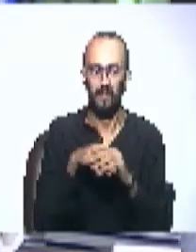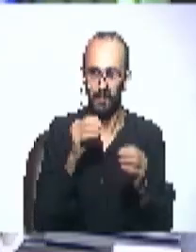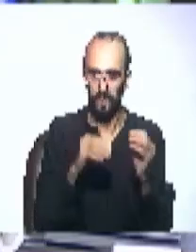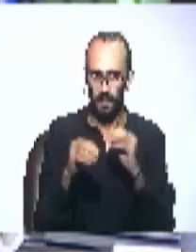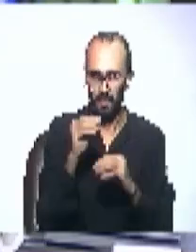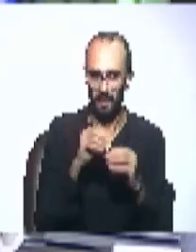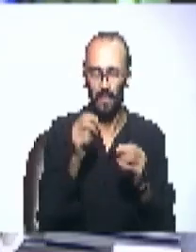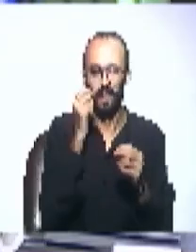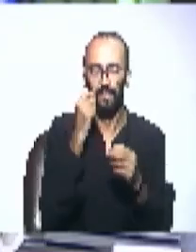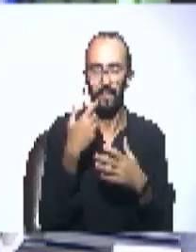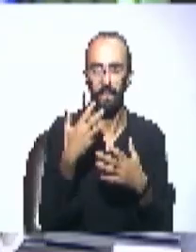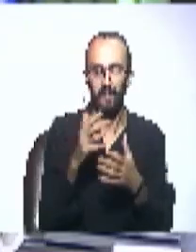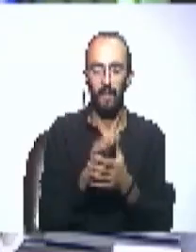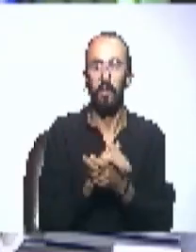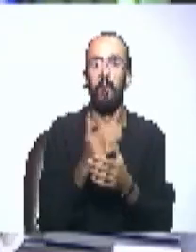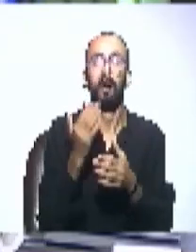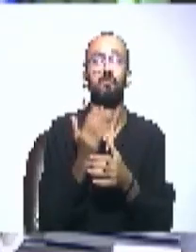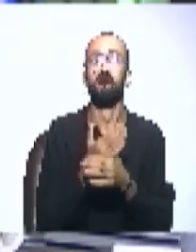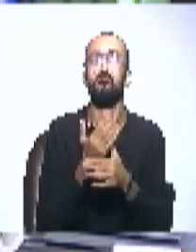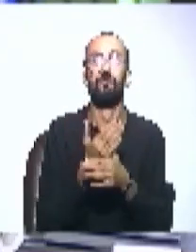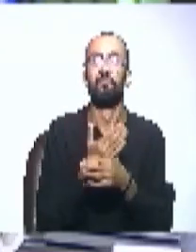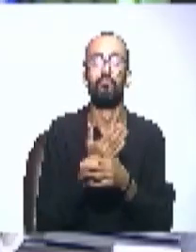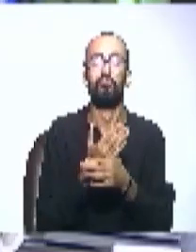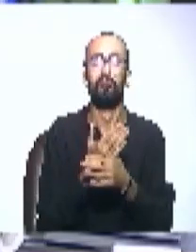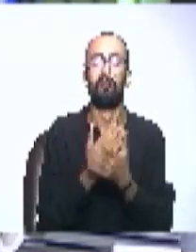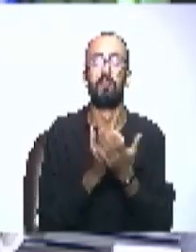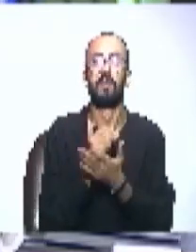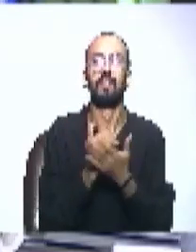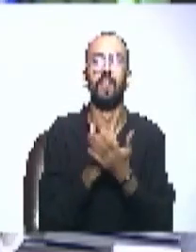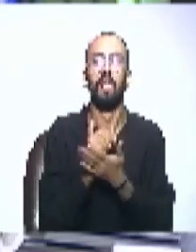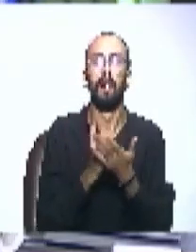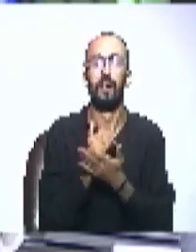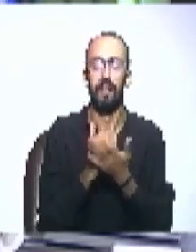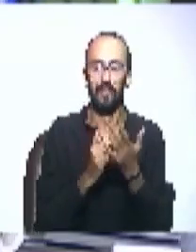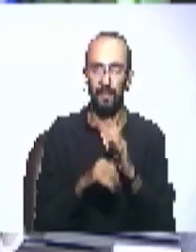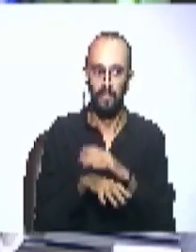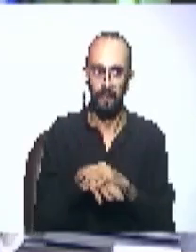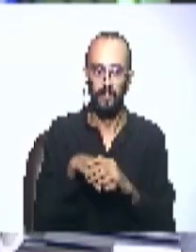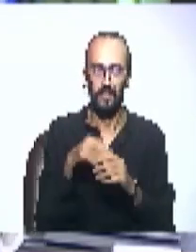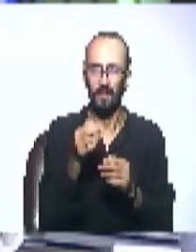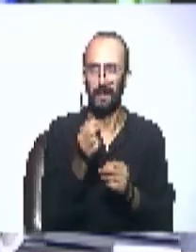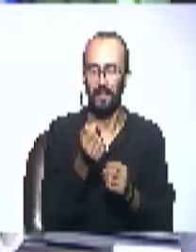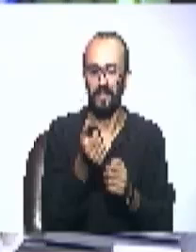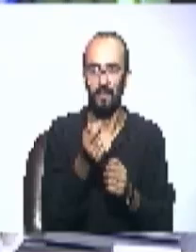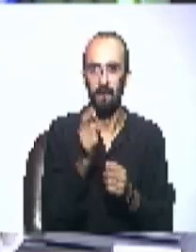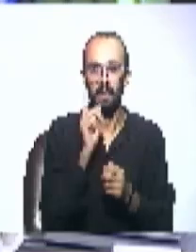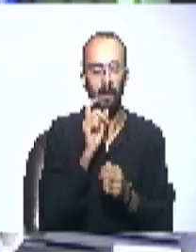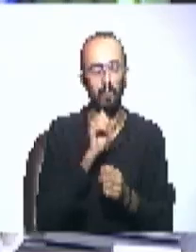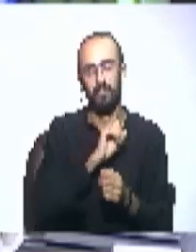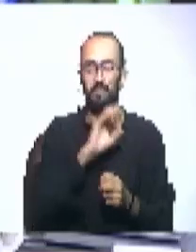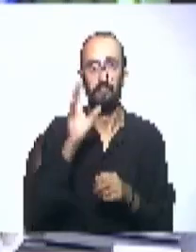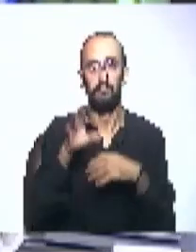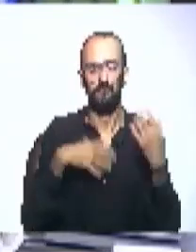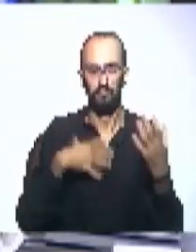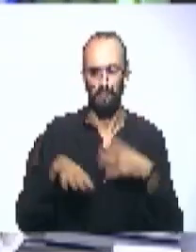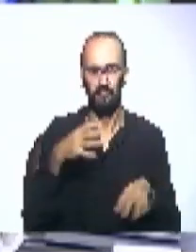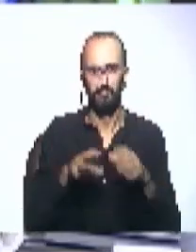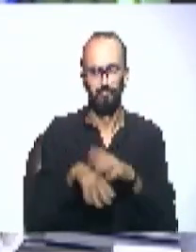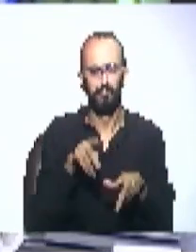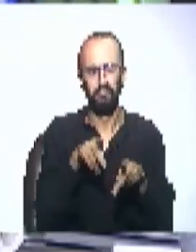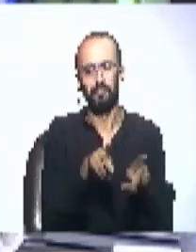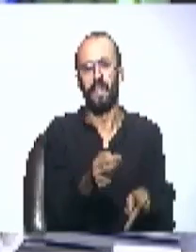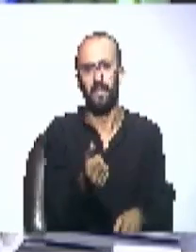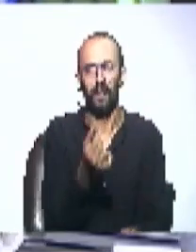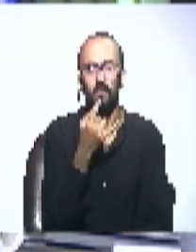صغيرة عشان برضو المدارس والحاجات اللي هي تتعمل في كلمة ونص لما ماما تصحى الصبح تعرف تعملها في